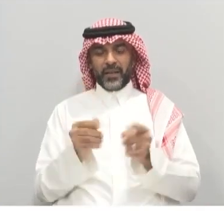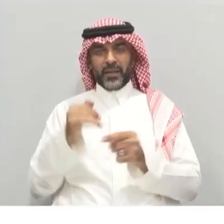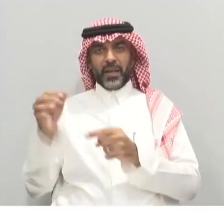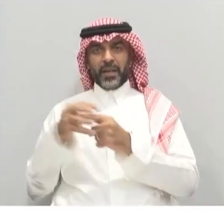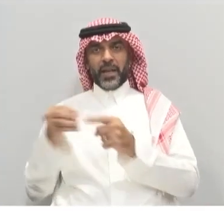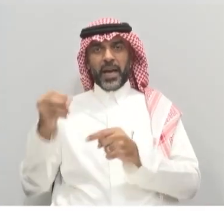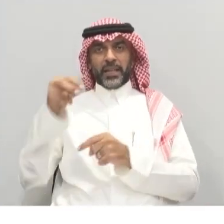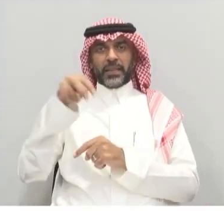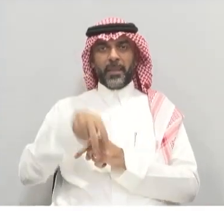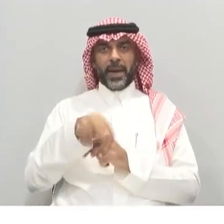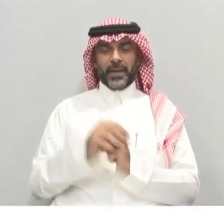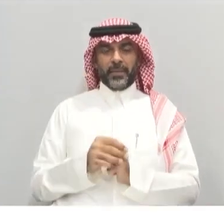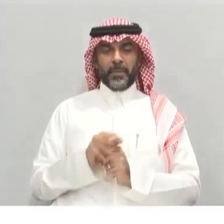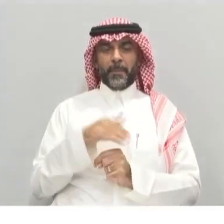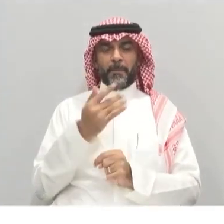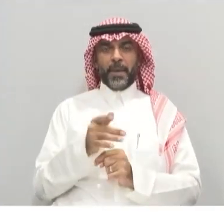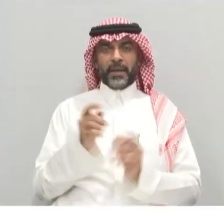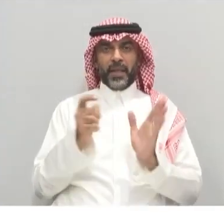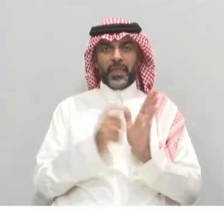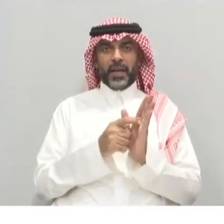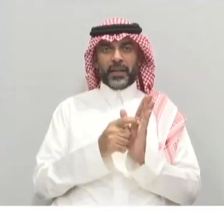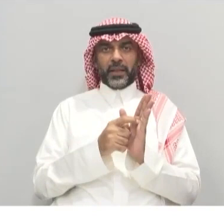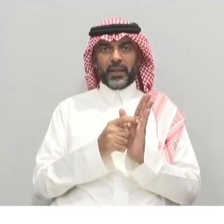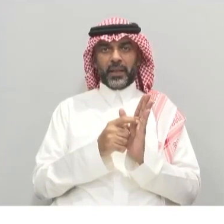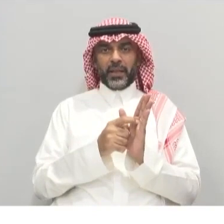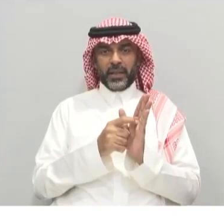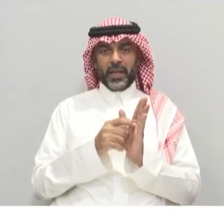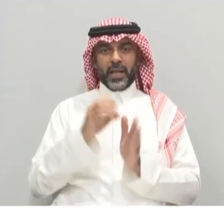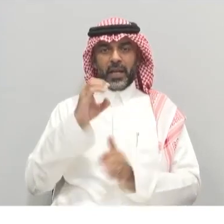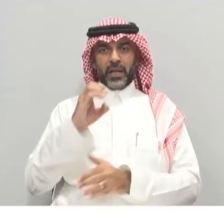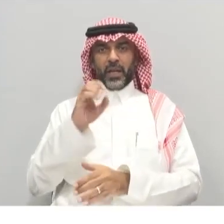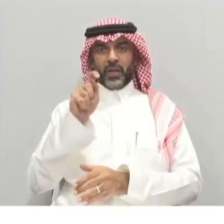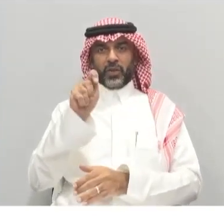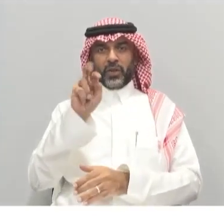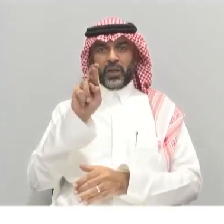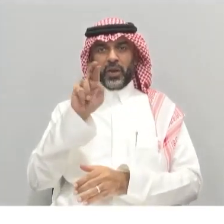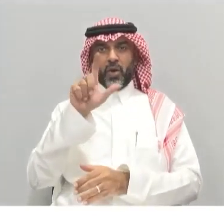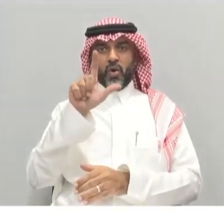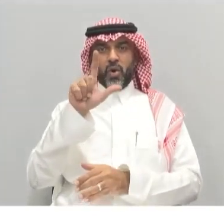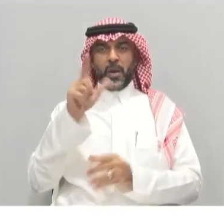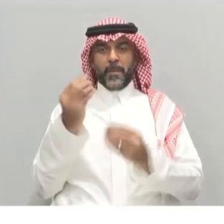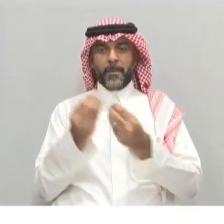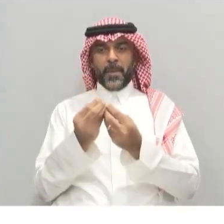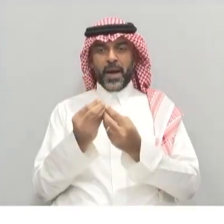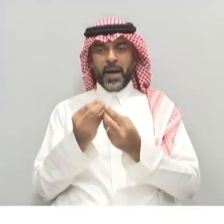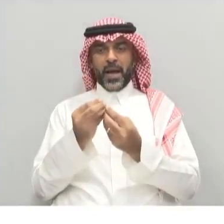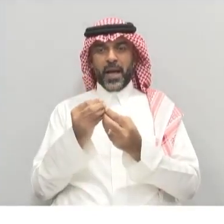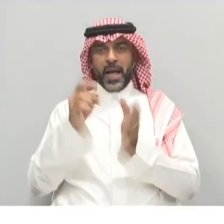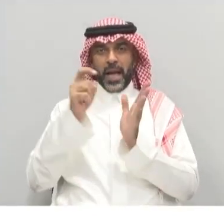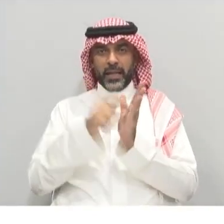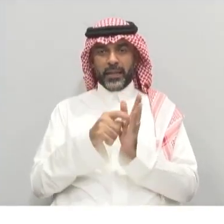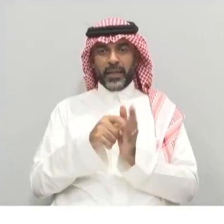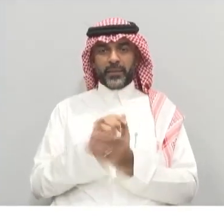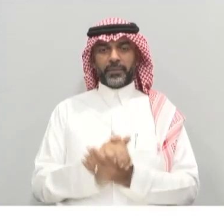ثمانيه بعد ذلك نضغط على مفتاح كنترول وانتر مع بعضهما البعض من لوحه المفاتيح